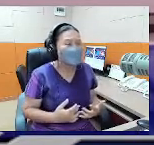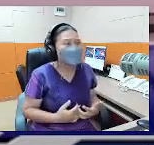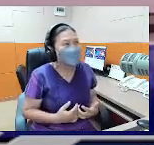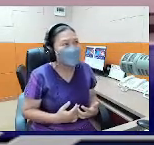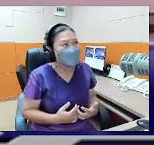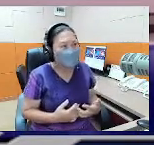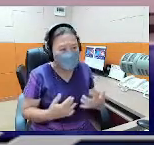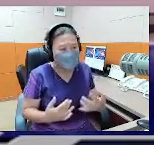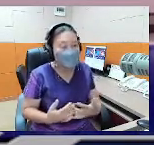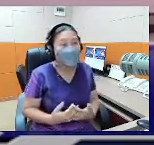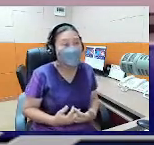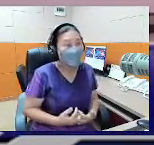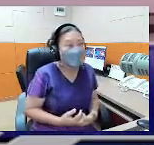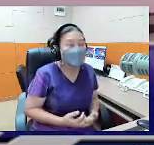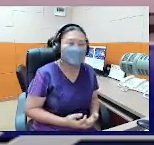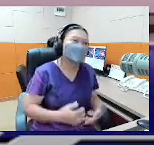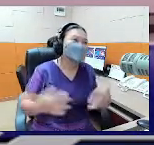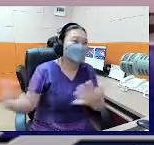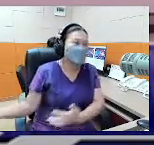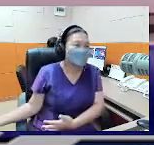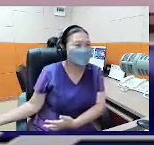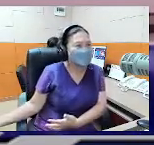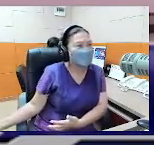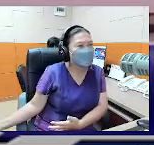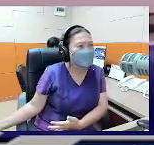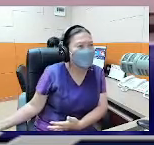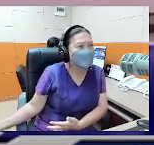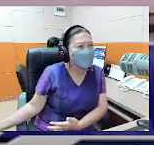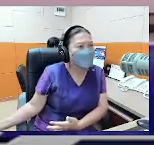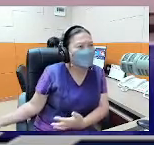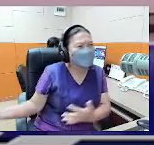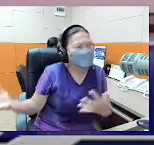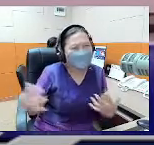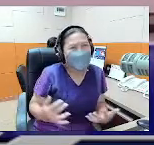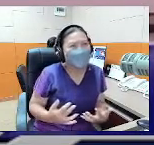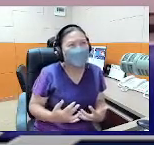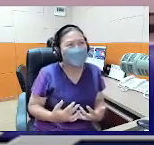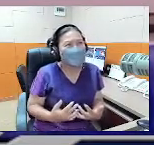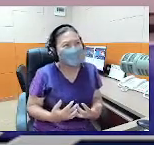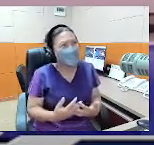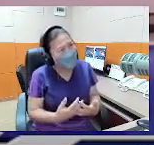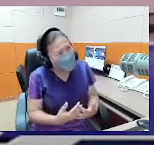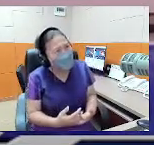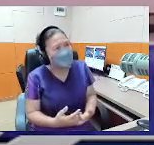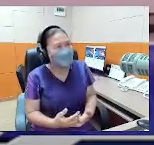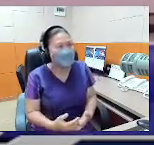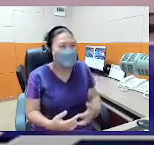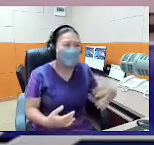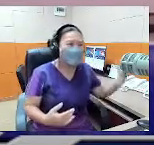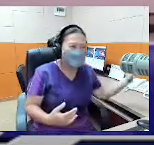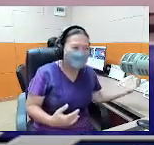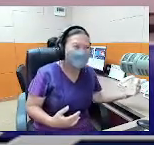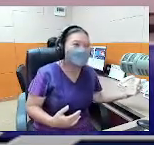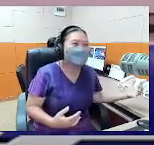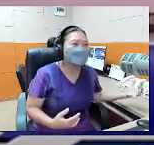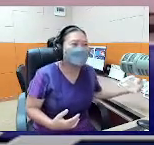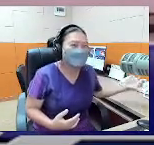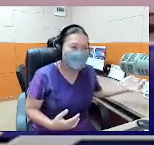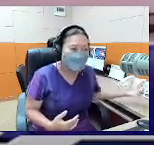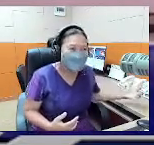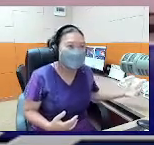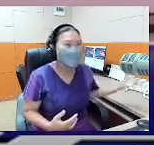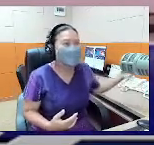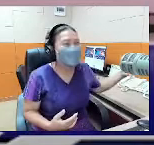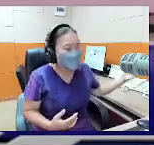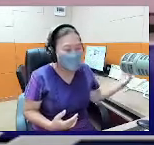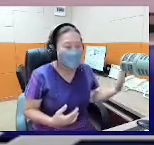ดตรังถือว่าถ้าพูดถึงอาหารฮาลาลเราจะนึกถึง3จังหวัดชายแดนภาคใต้แต่ที่ตรังเนี่ยบางทีเขาก็ไม่มั่นใจว่าเอ๊ะฉันควรจะไปกิน